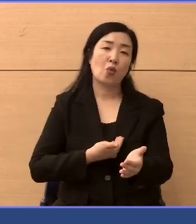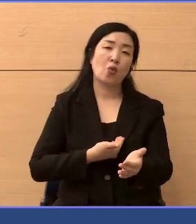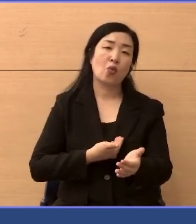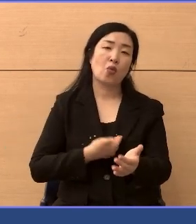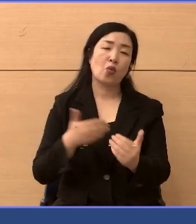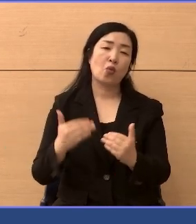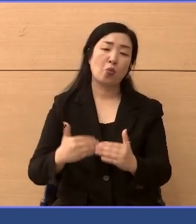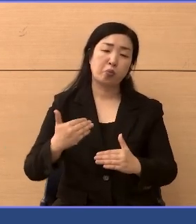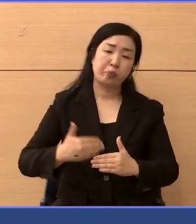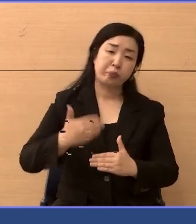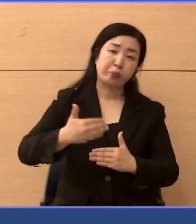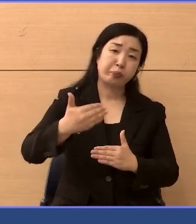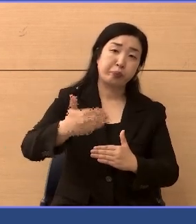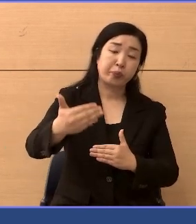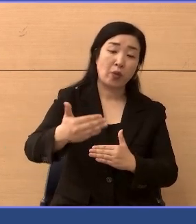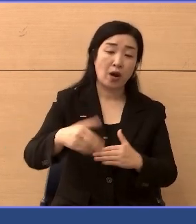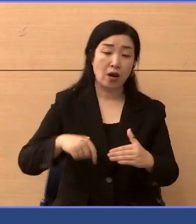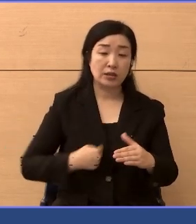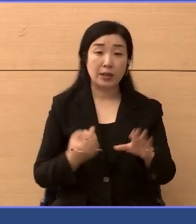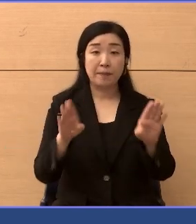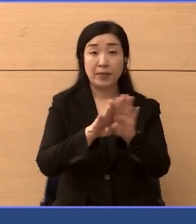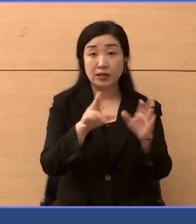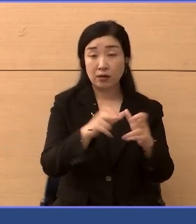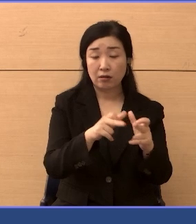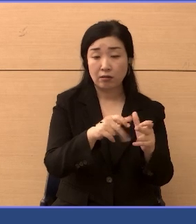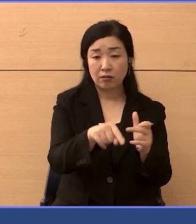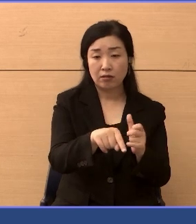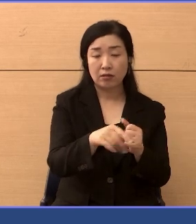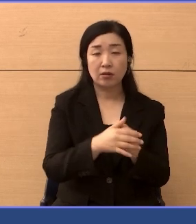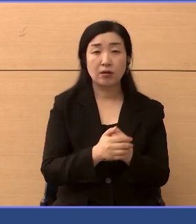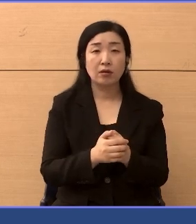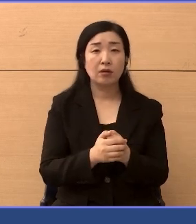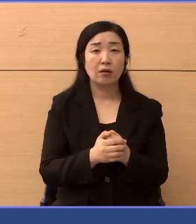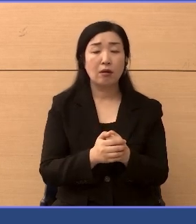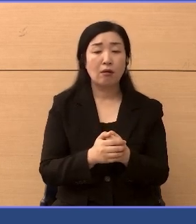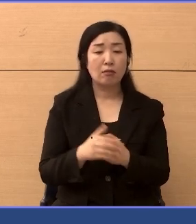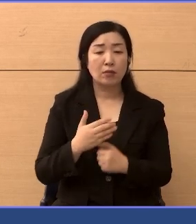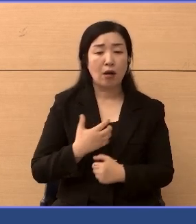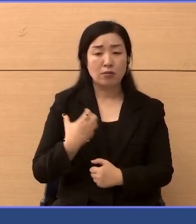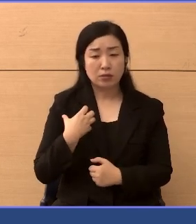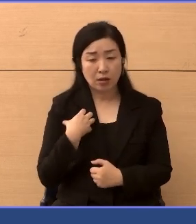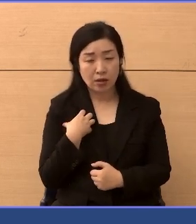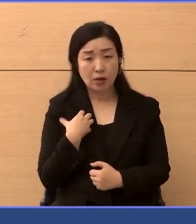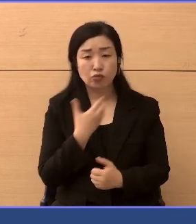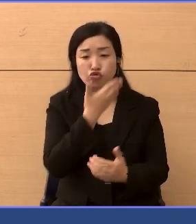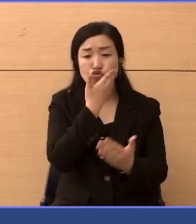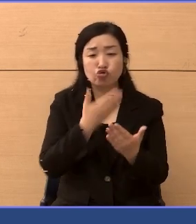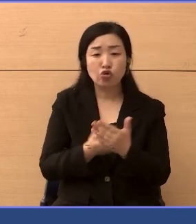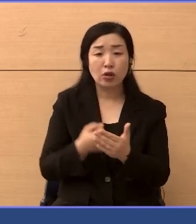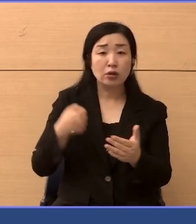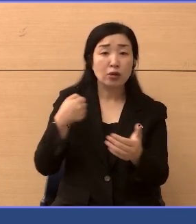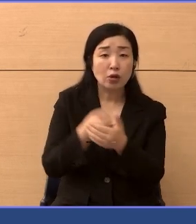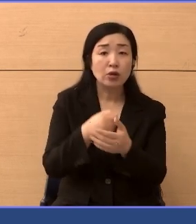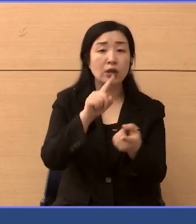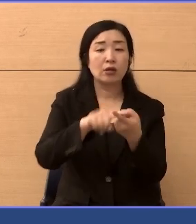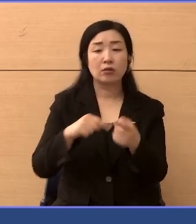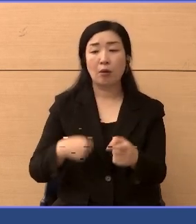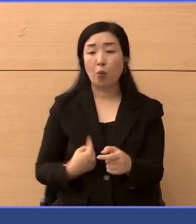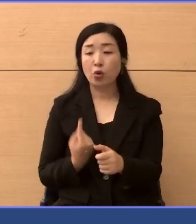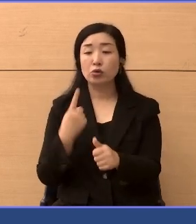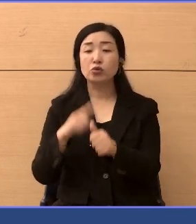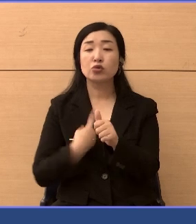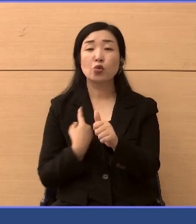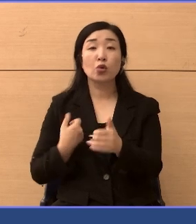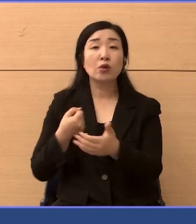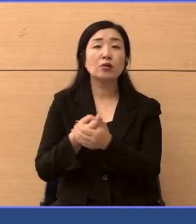take 점진적으로 이 important ASD decisions 환자들이 responsibly and 어떻게 support 조금 them 책임감 in 있게 중요한 learning 결정을 how 스스로 adults 내릴 go 수 about 있는지를